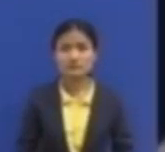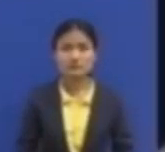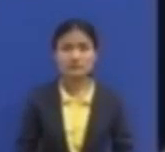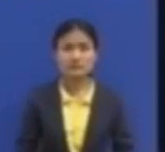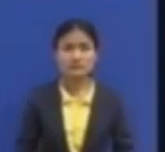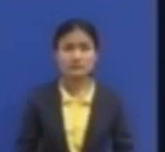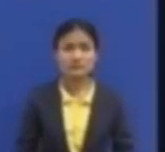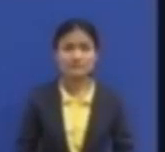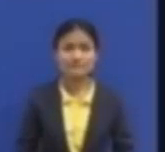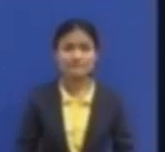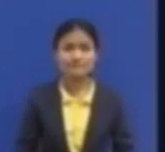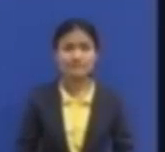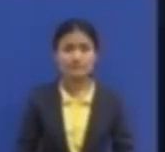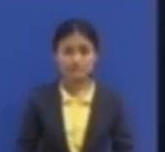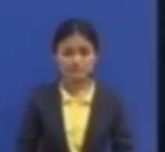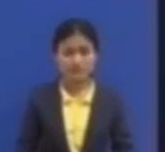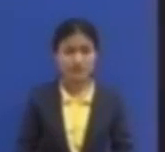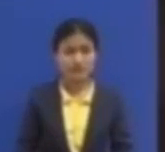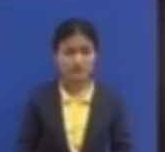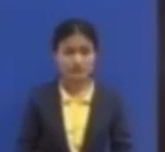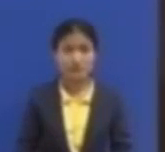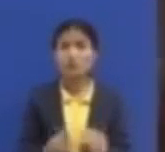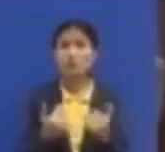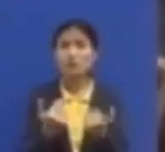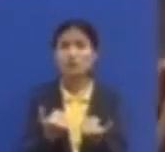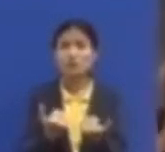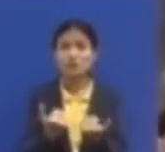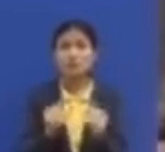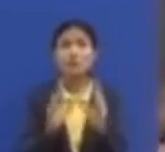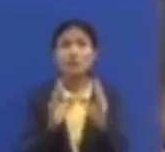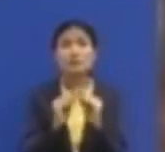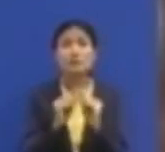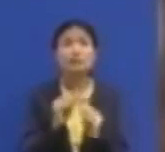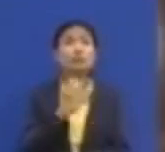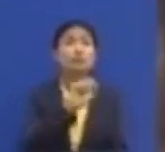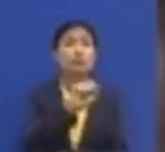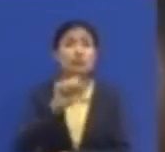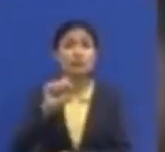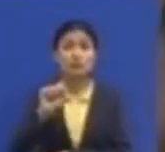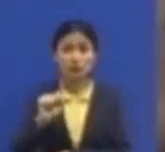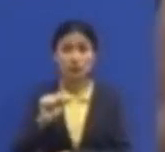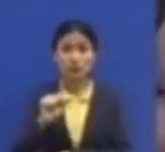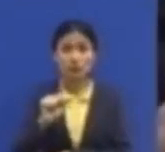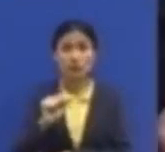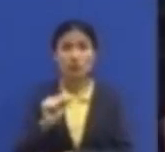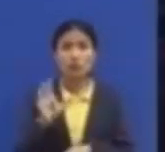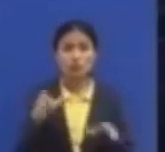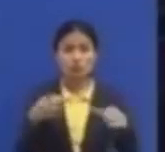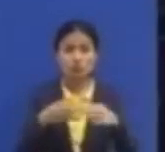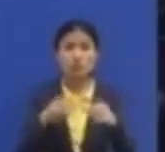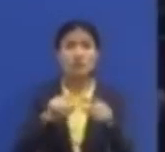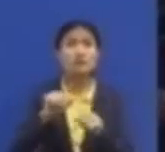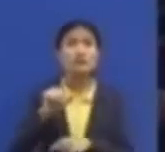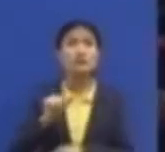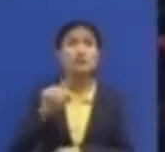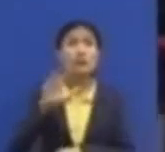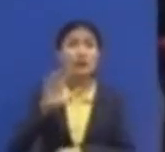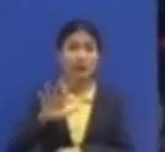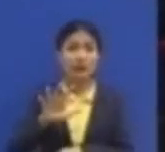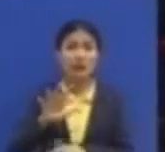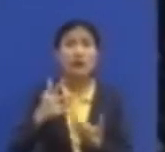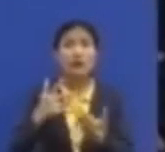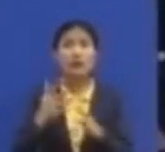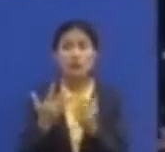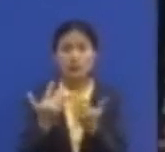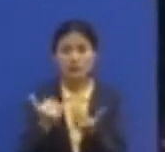ท่านผู้ชมครับนี่ก็เป็นการประชุมของสมาชิกสภาผู้แทนราษฎรชุดที่25นะครับภายหลังเมื่อสักครู่ท่านประธานชั่วค